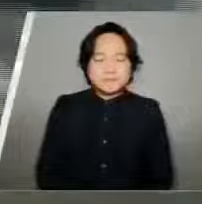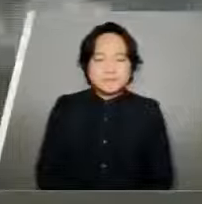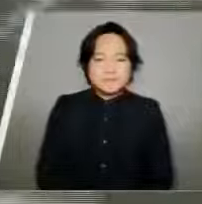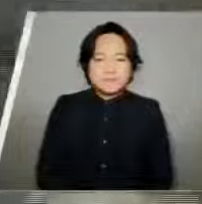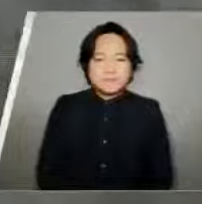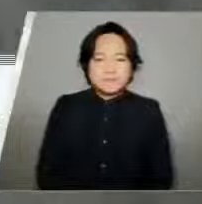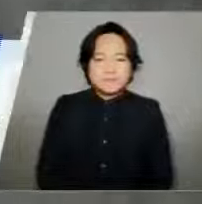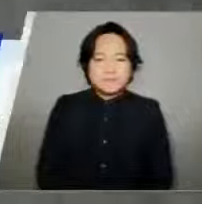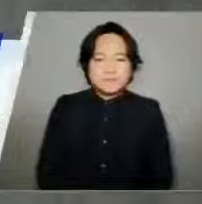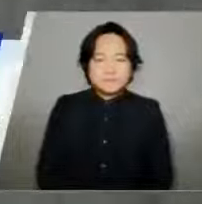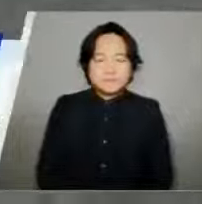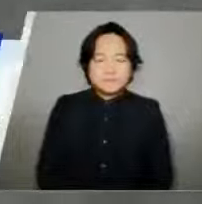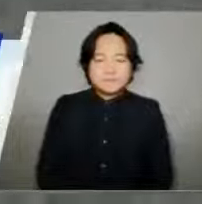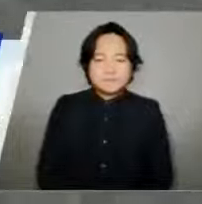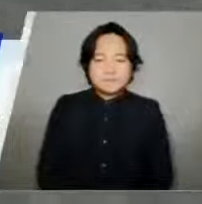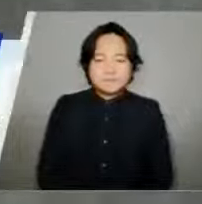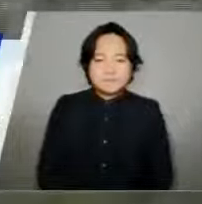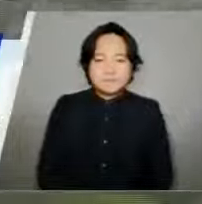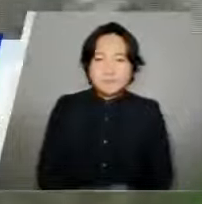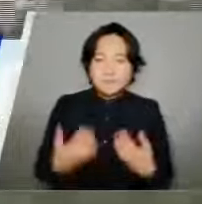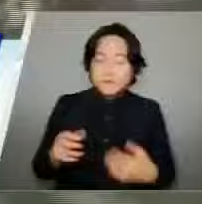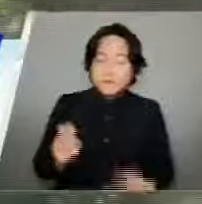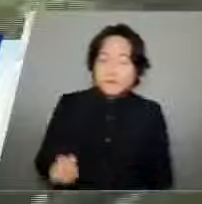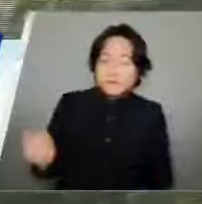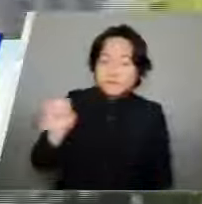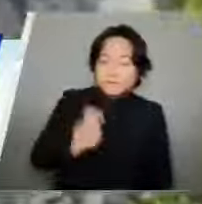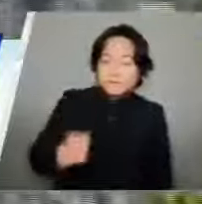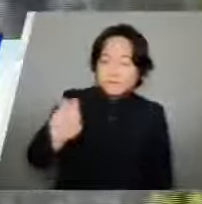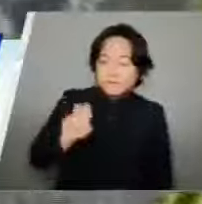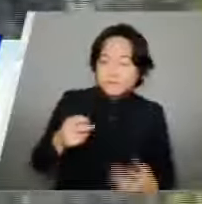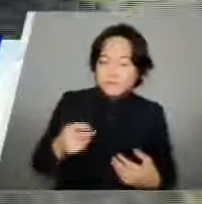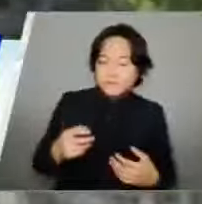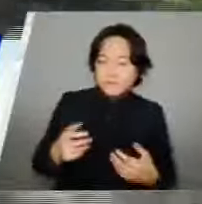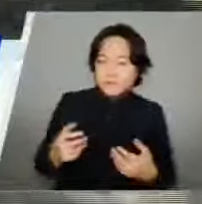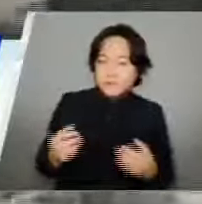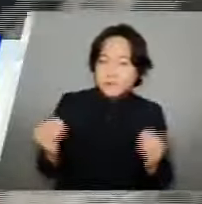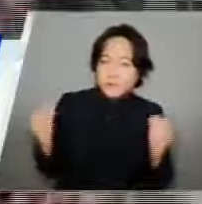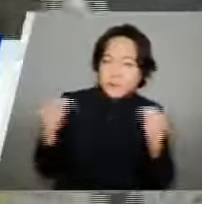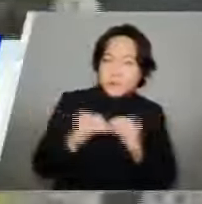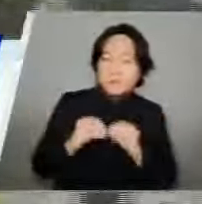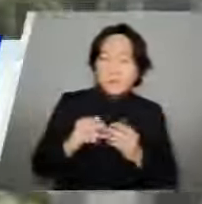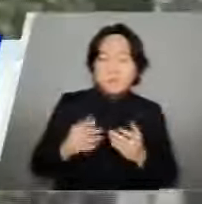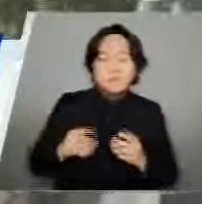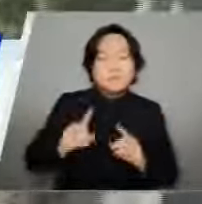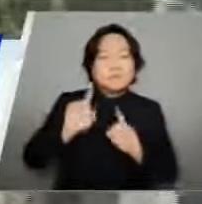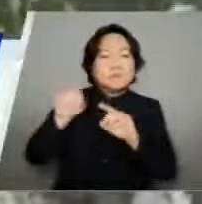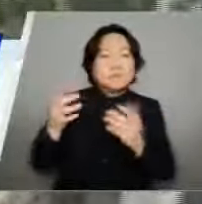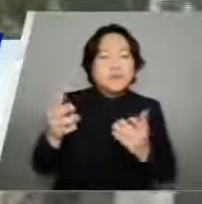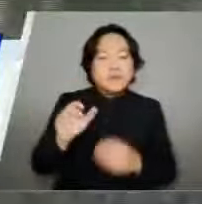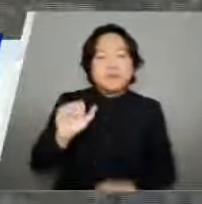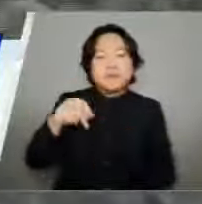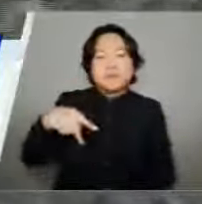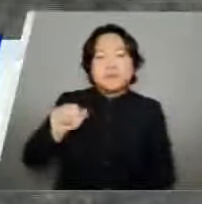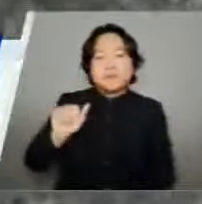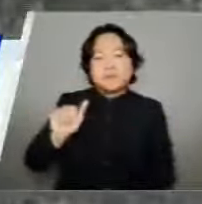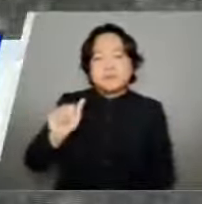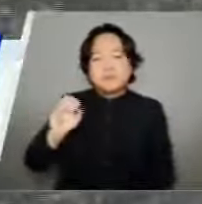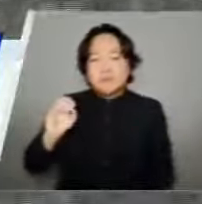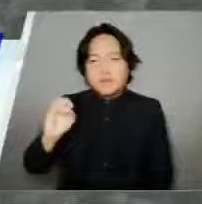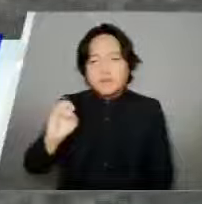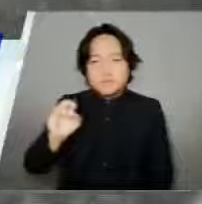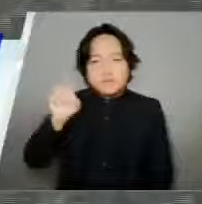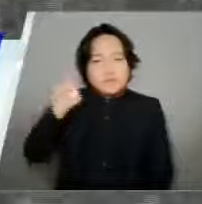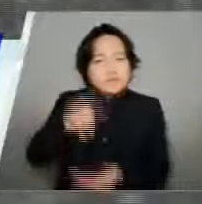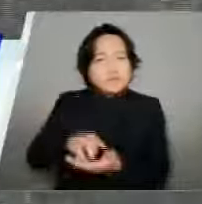Kung mas matinding adventure ang hanap mo, pwede naman sa Apayaw Kadumiretso. Sa bayan ng Luna, may Dupag